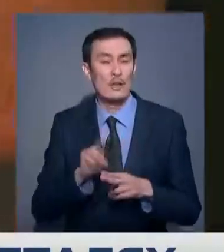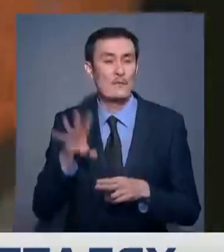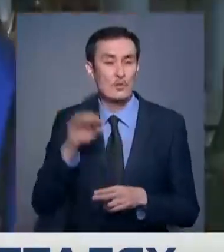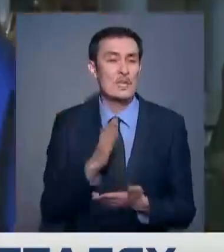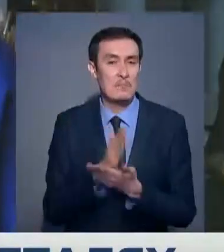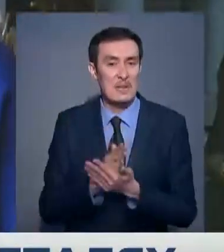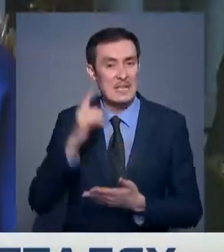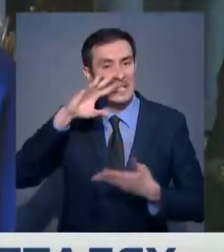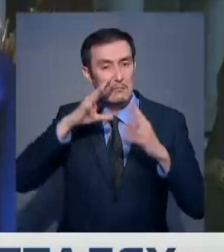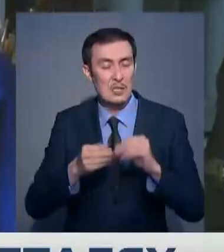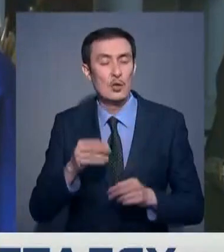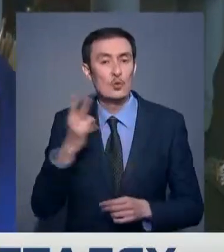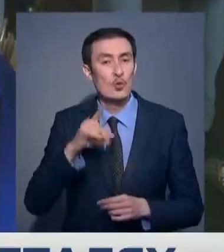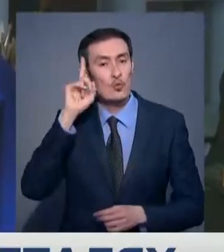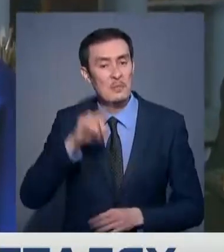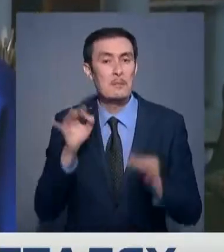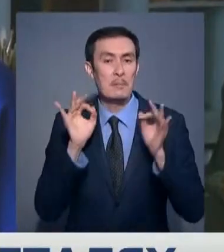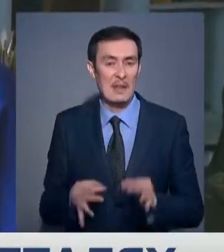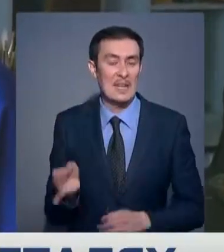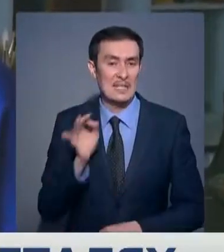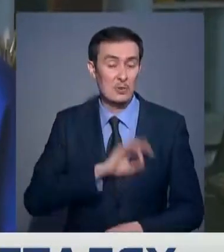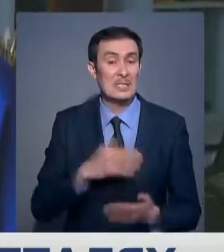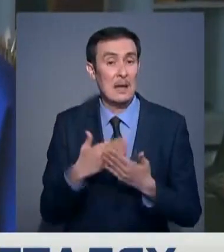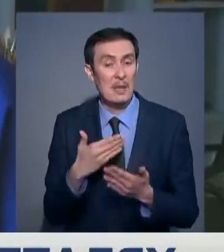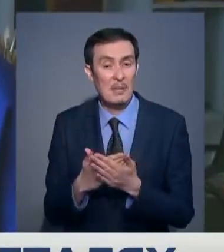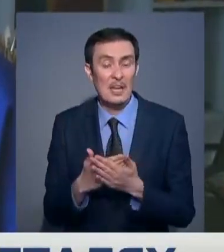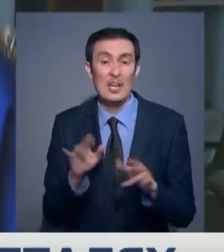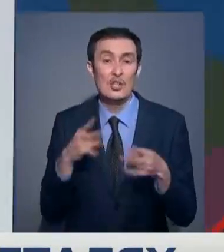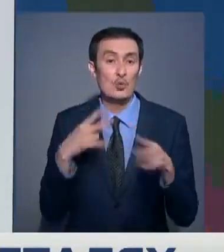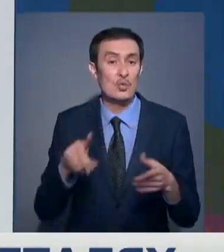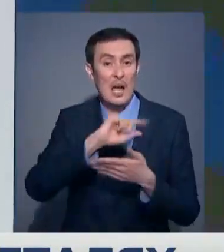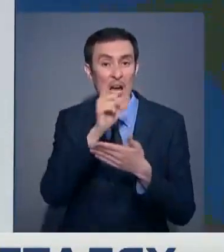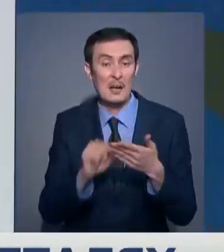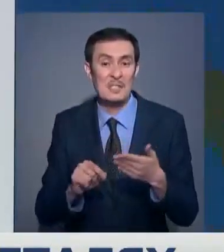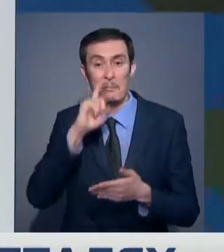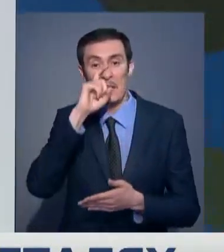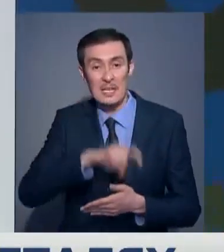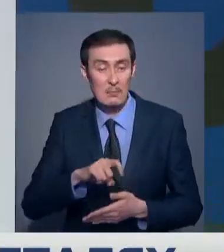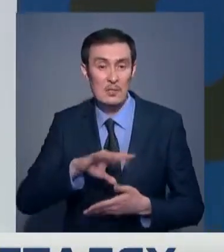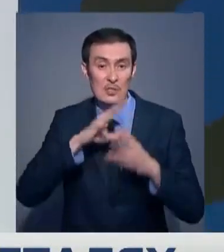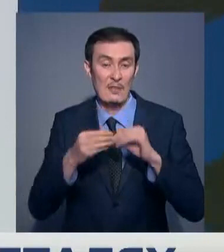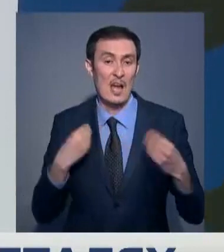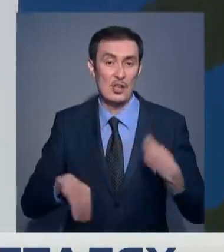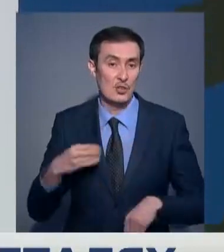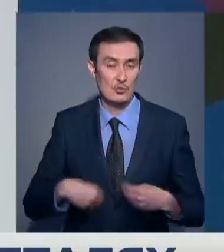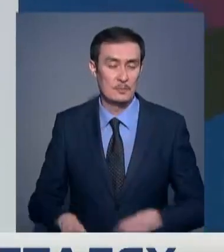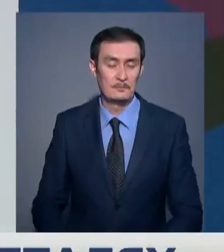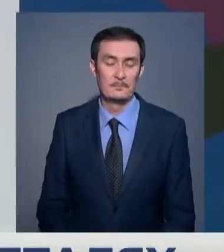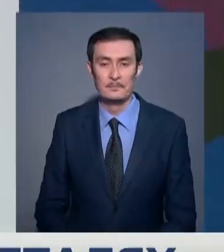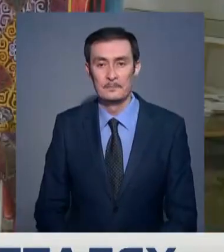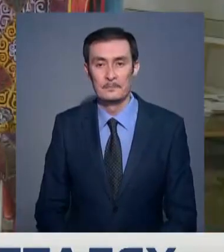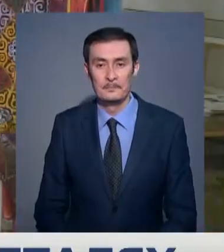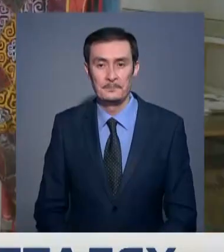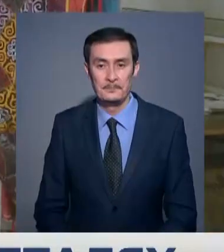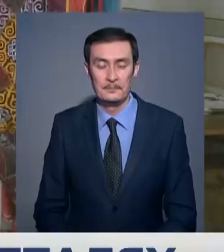определенный смысл. И важно уметь их правильно использовать, к примеру, не наносить орнамент с негативным значением на одежду. Анастасия